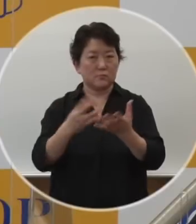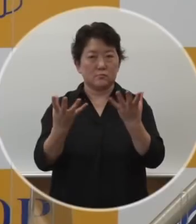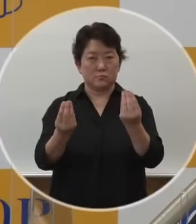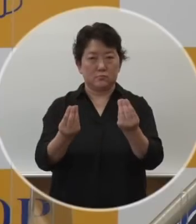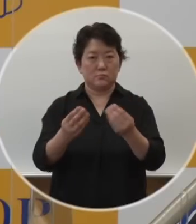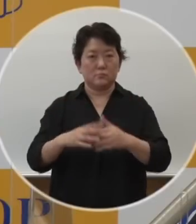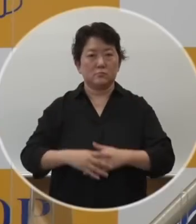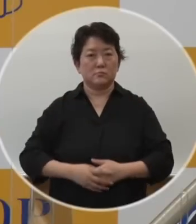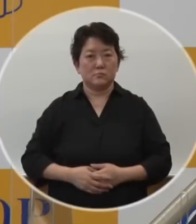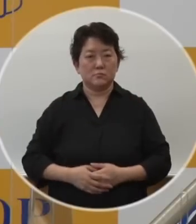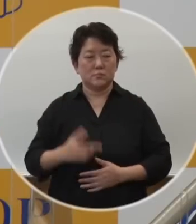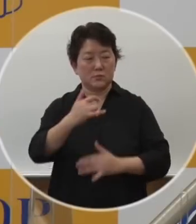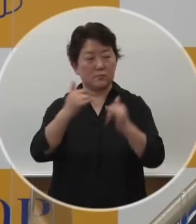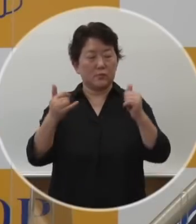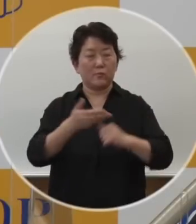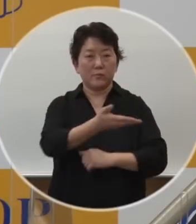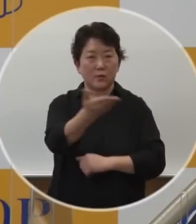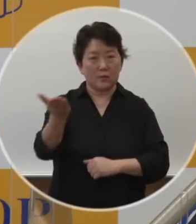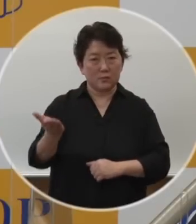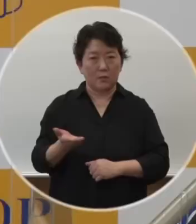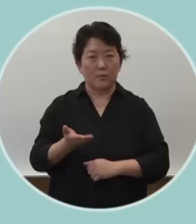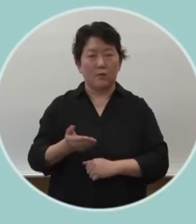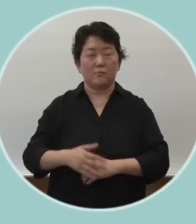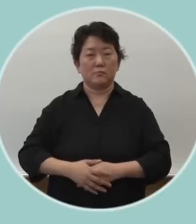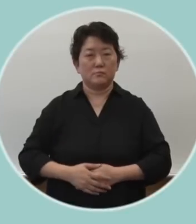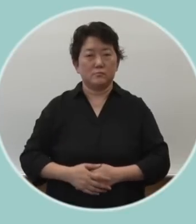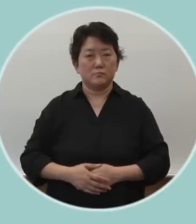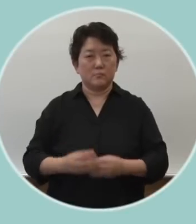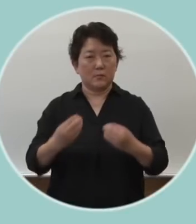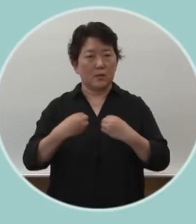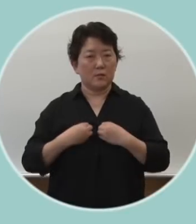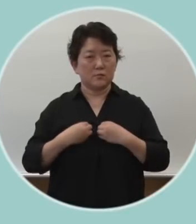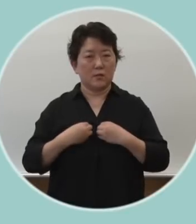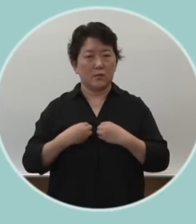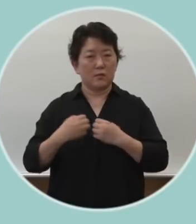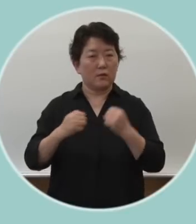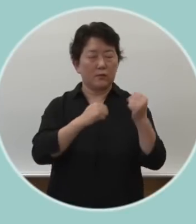ます。市民の皆さんにおかれましても、感染